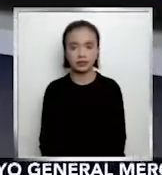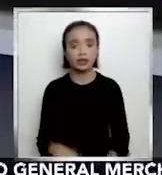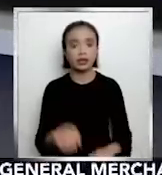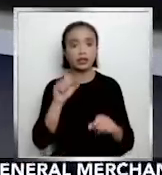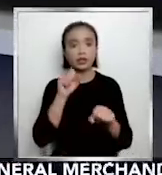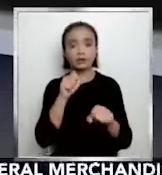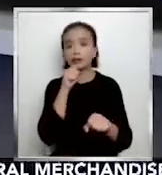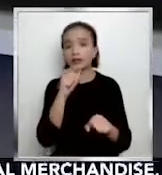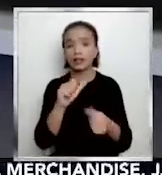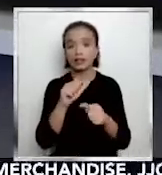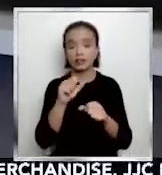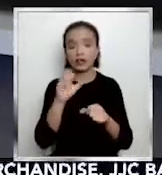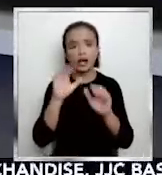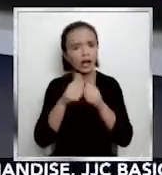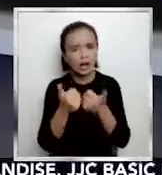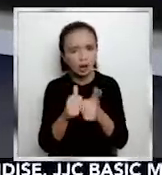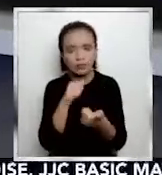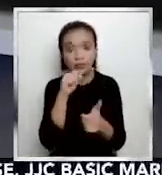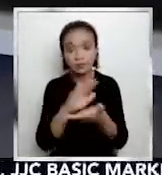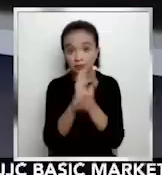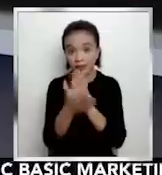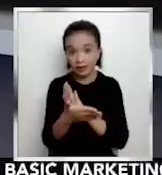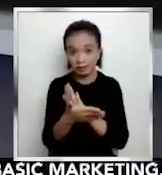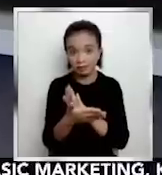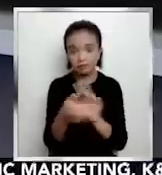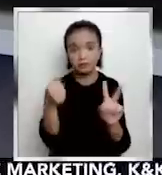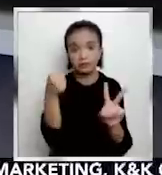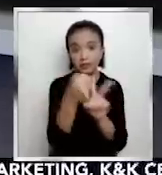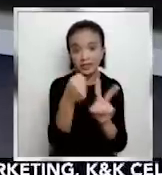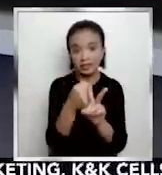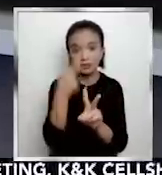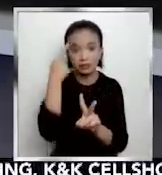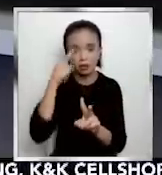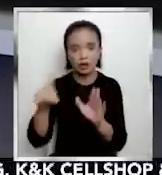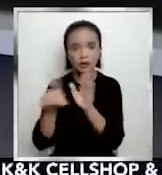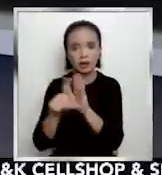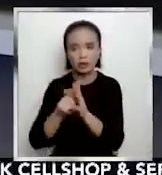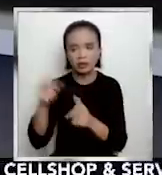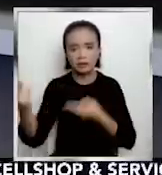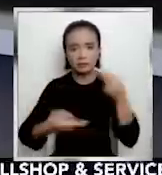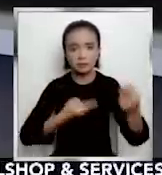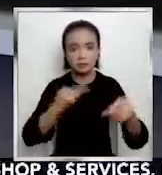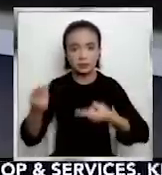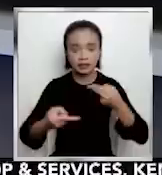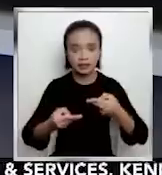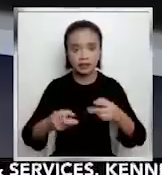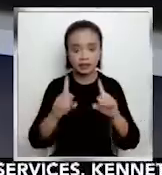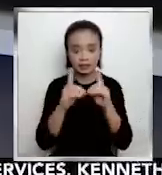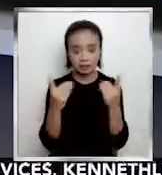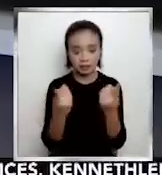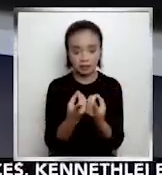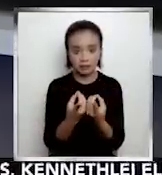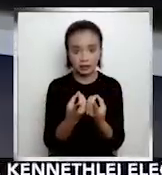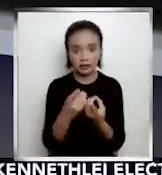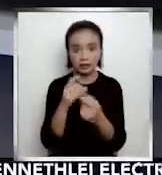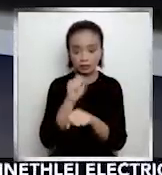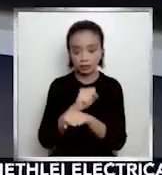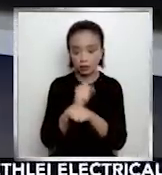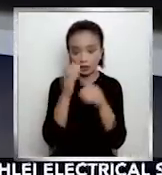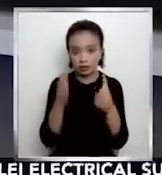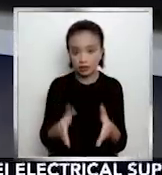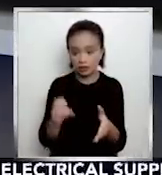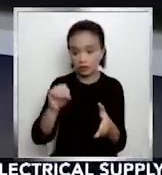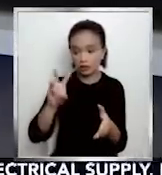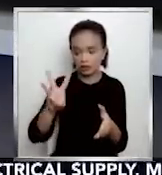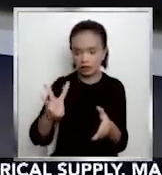illegal recruiter ang mga gustong mag-abroad, Department of Migrant Workers na mismo ang mag-aalok ng trabaho. Sa pamamagitan po yan